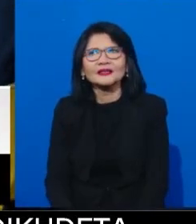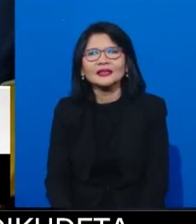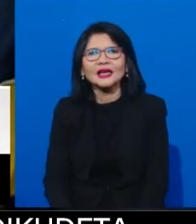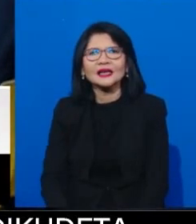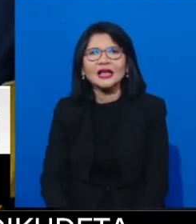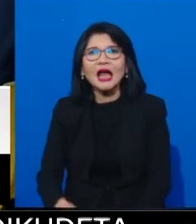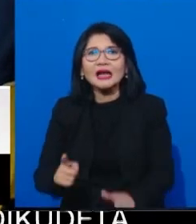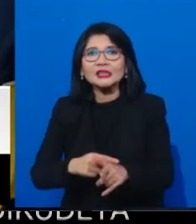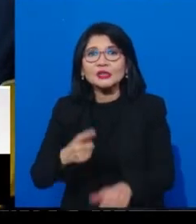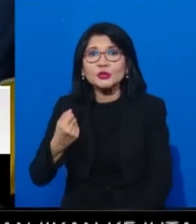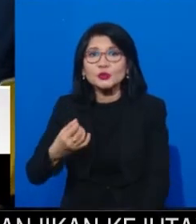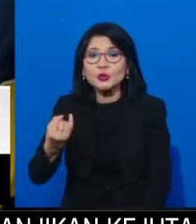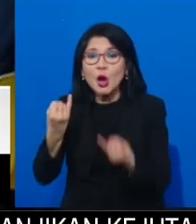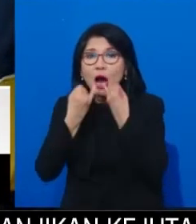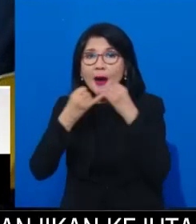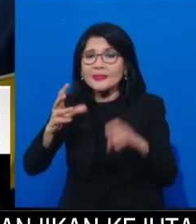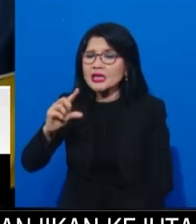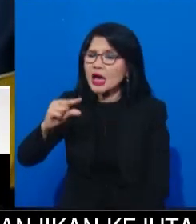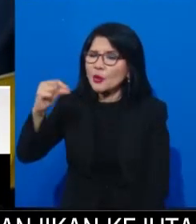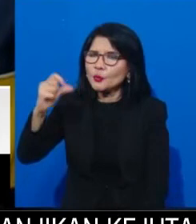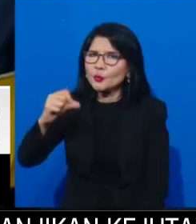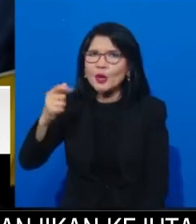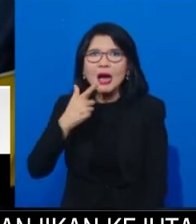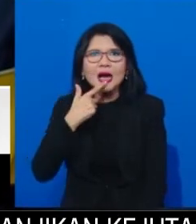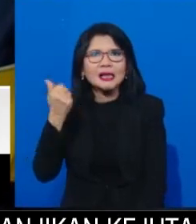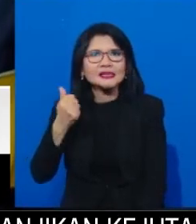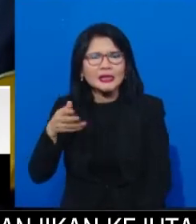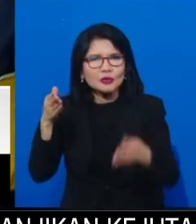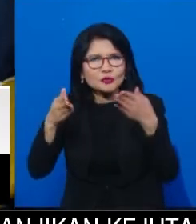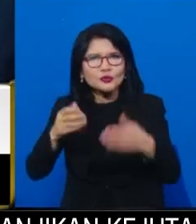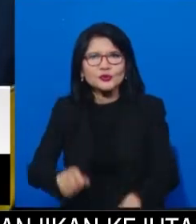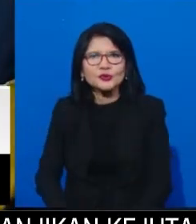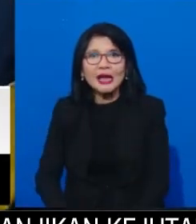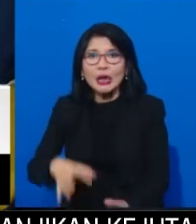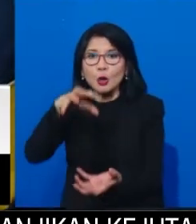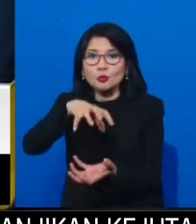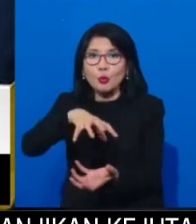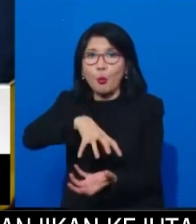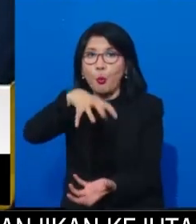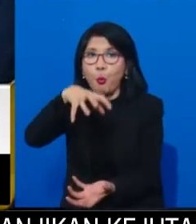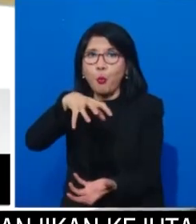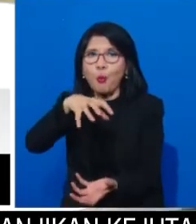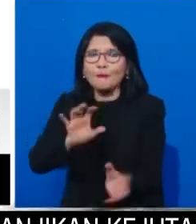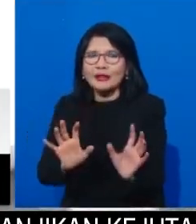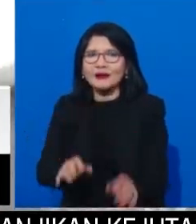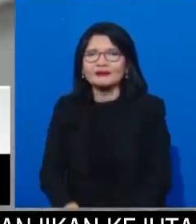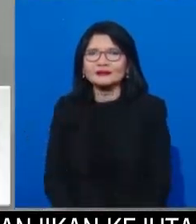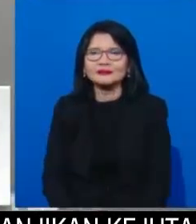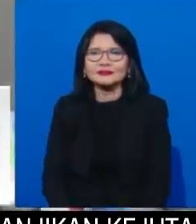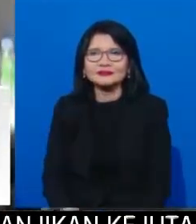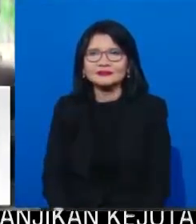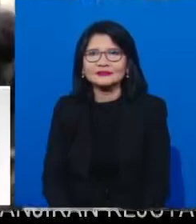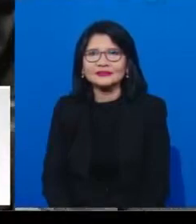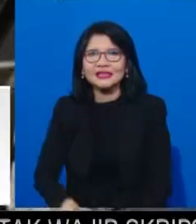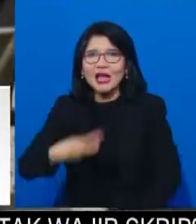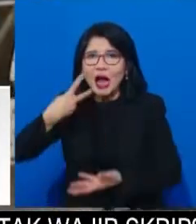kualitas tekstur dari si mie-nya sendiri. Terus rasanya juga khas sama porsinya sih. Porsinya banyak. Mie Yamin